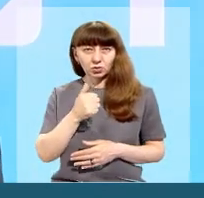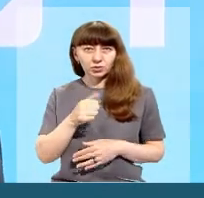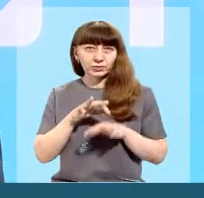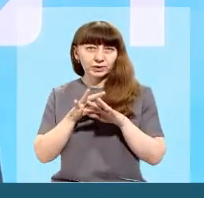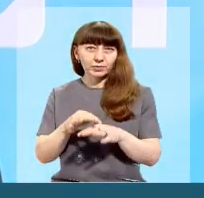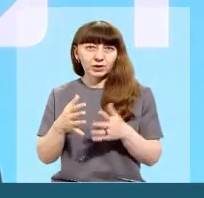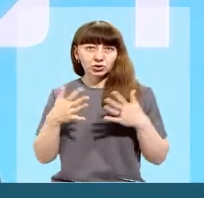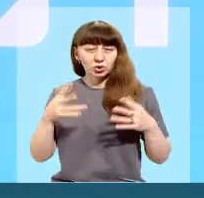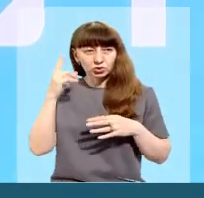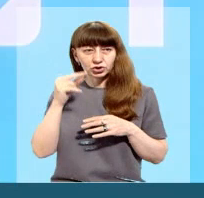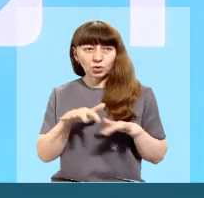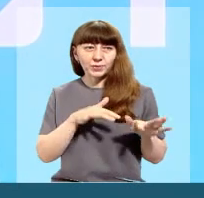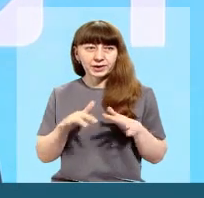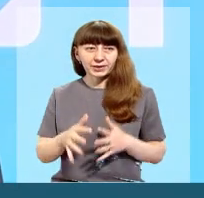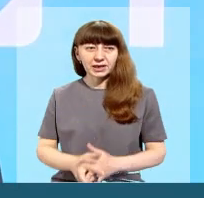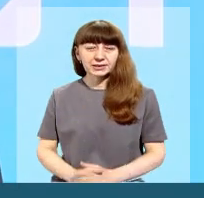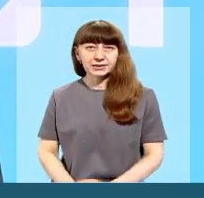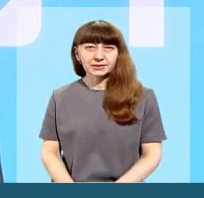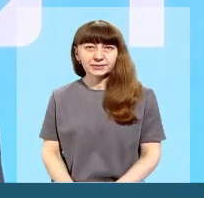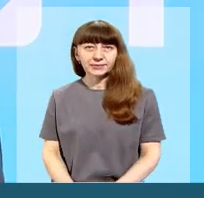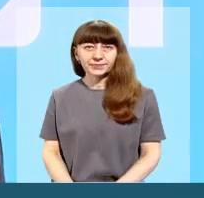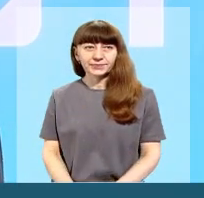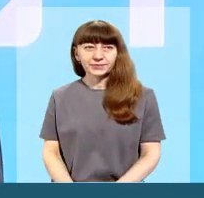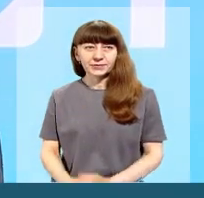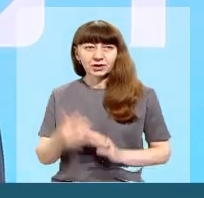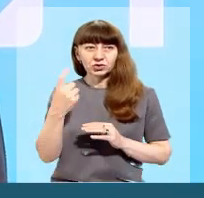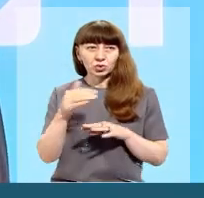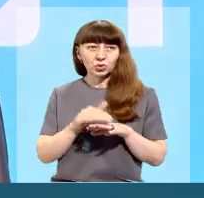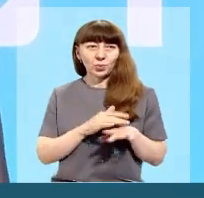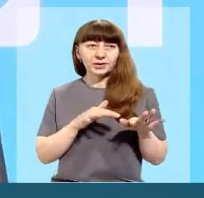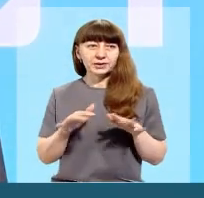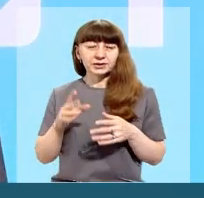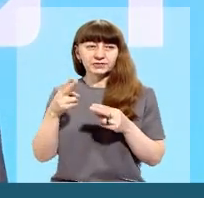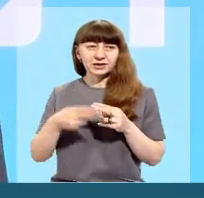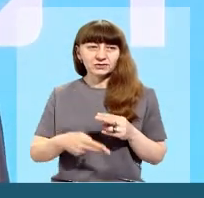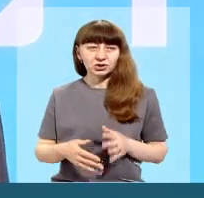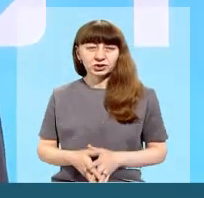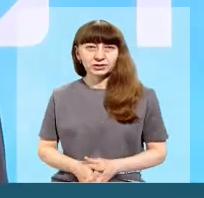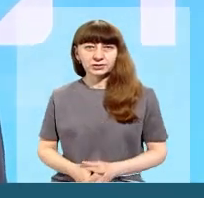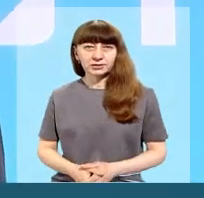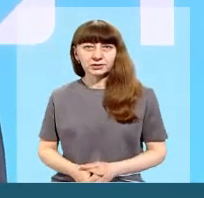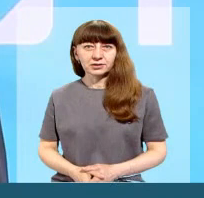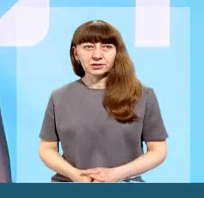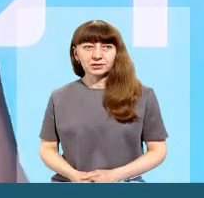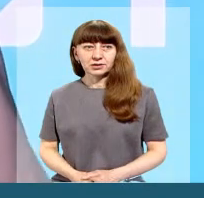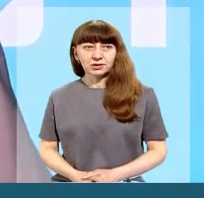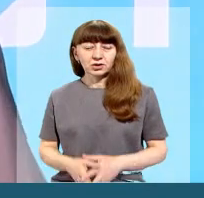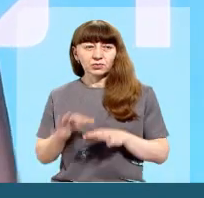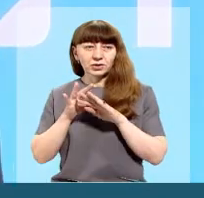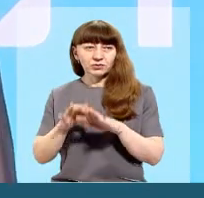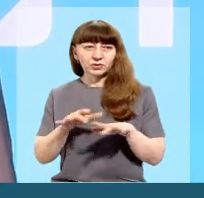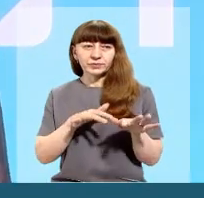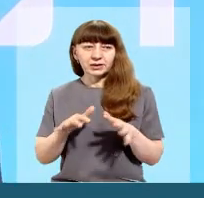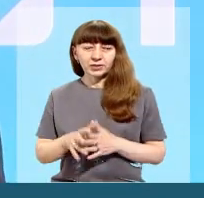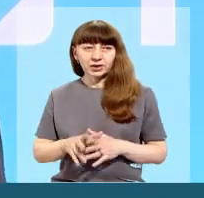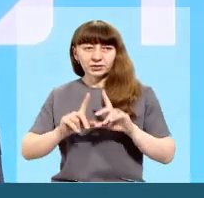проходило огромное количество мероприятий в рамках акции «100 добрых дел», и в завершении мы вот проводим эту акцию